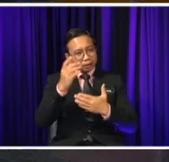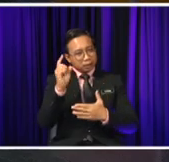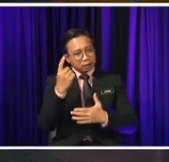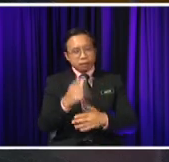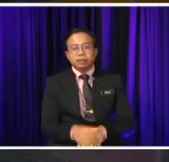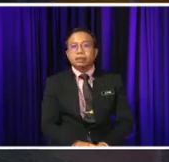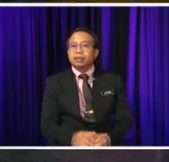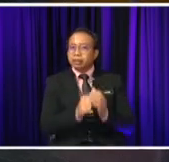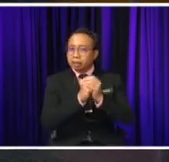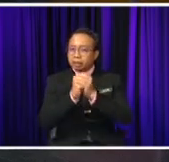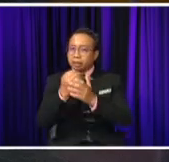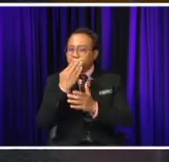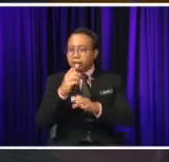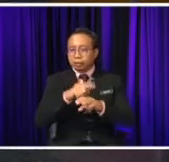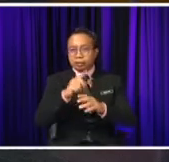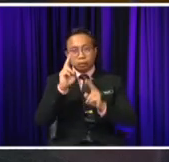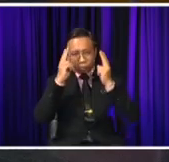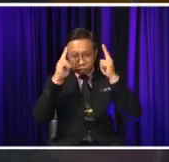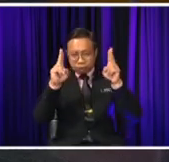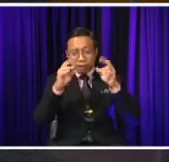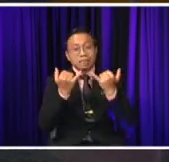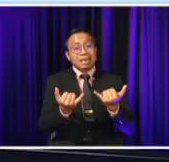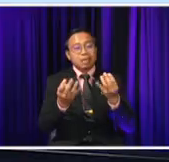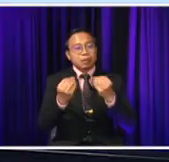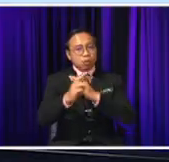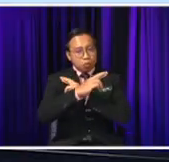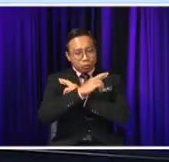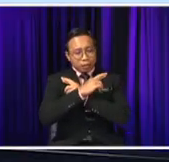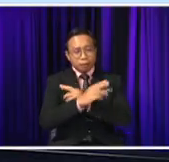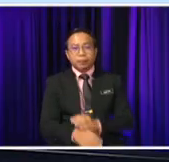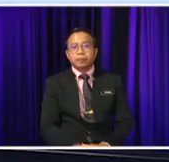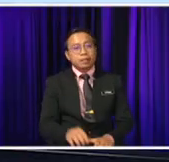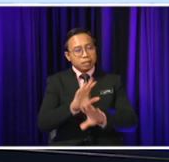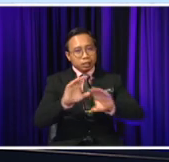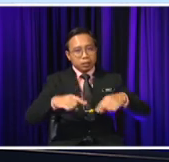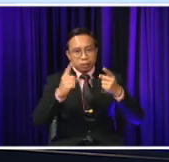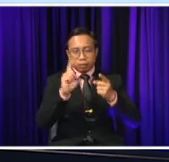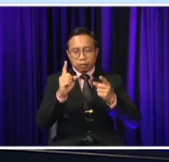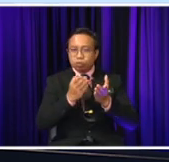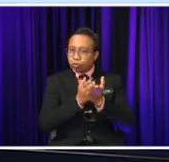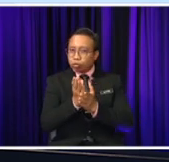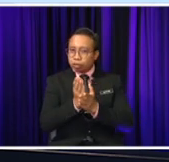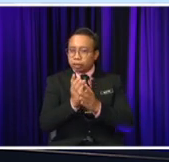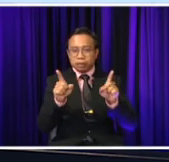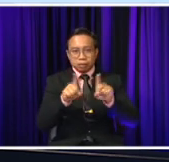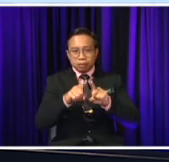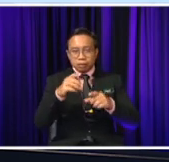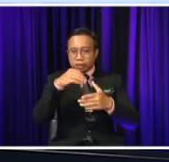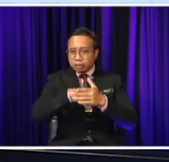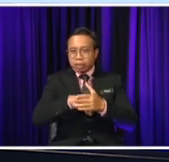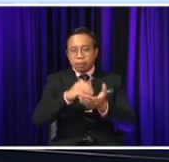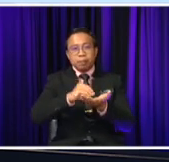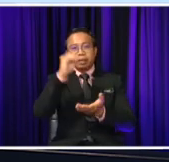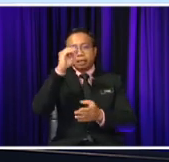Oke terima kasih kepada Ustad dan sekarang kita tidak melihat seketika boleh ya boleh boleh boleh Jangan kemana-mana teruskan bersama dengan kami dalam